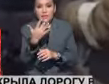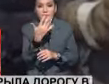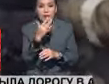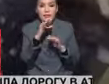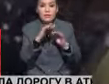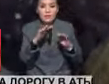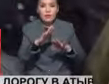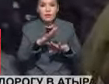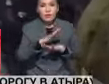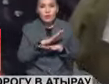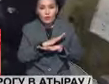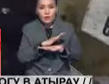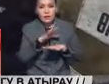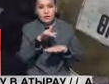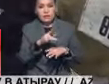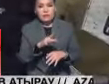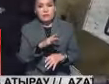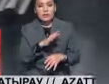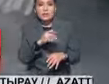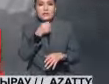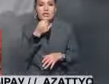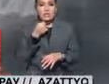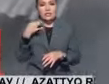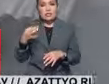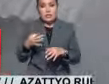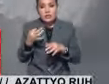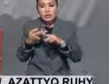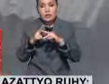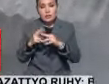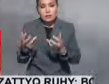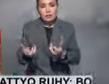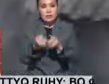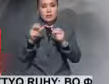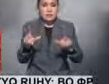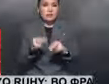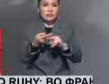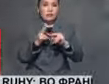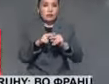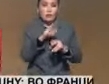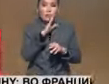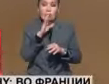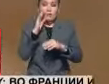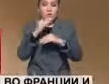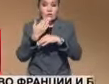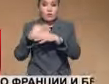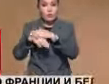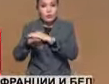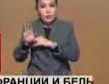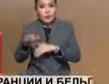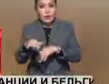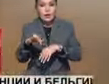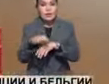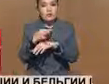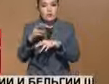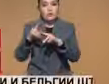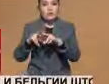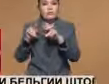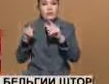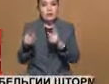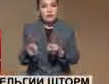под завалами без признаков жизни. Старший ребенок не пострадал. По предварительной информации, мать вечером ушла к знакомому. Супруг находится в